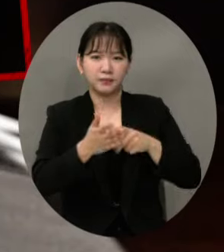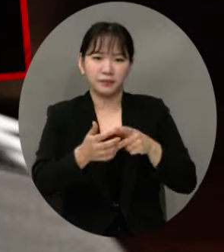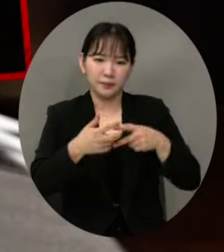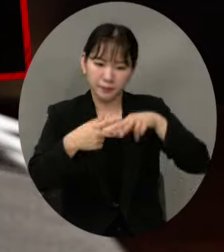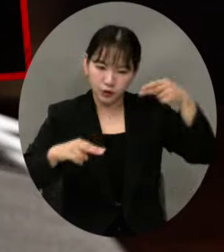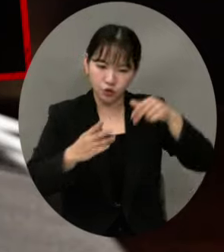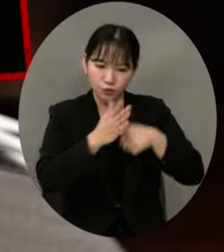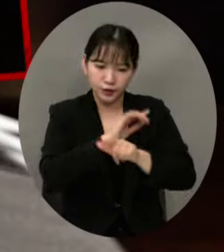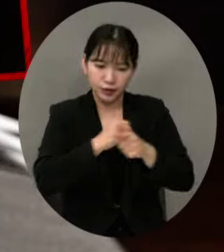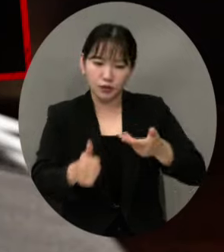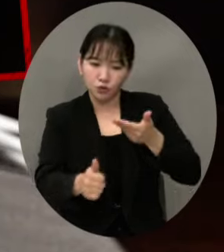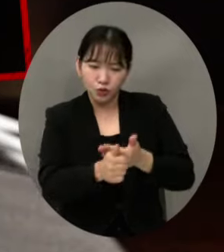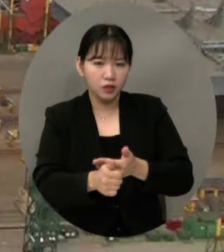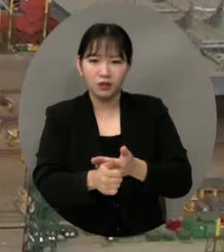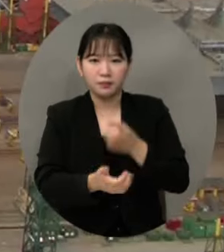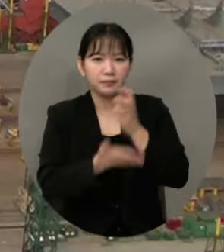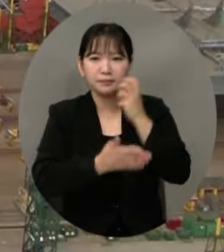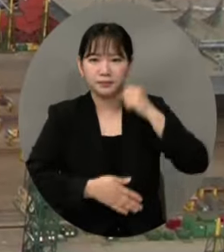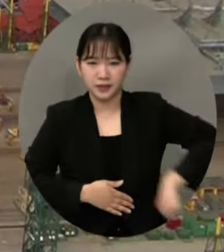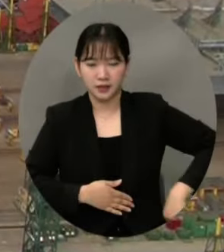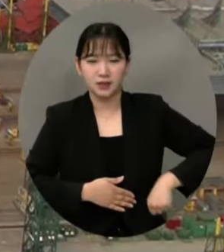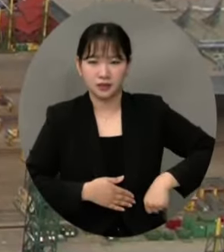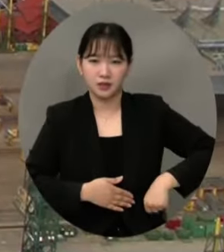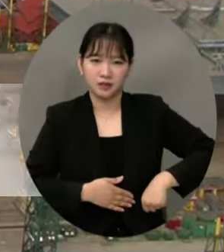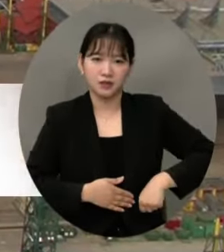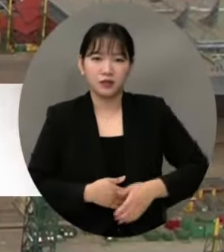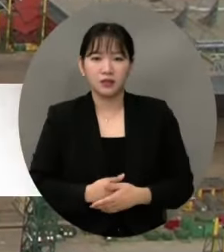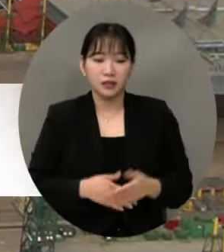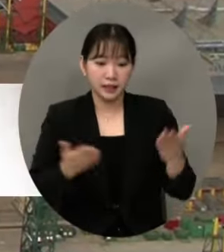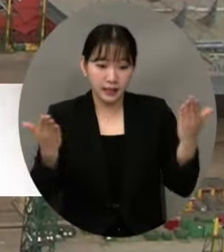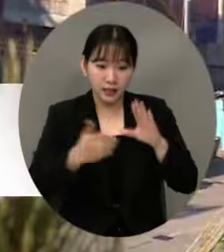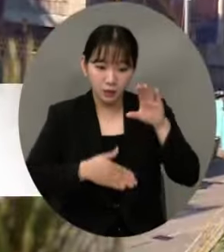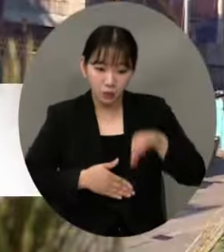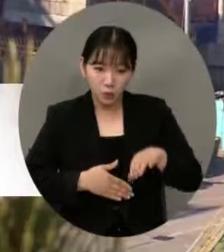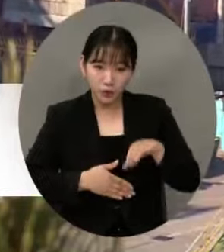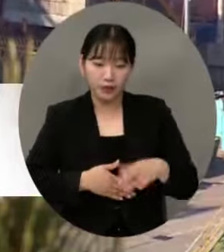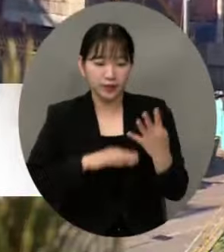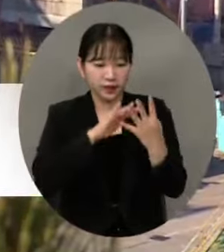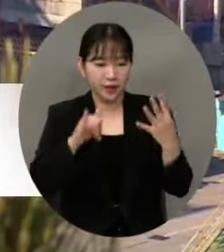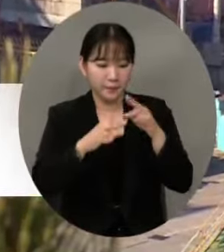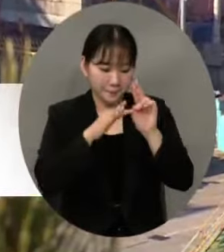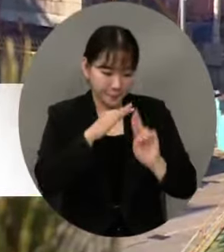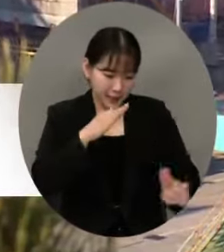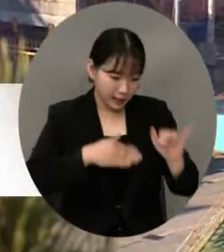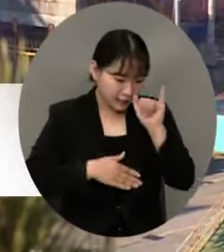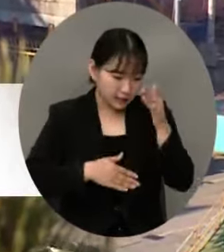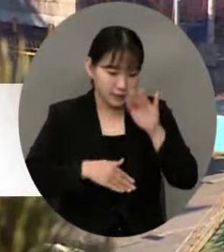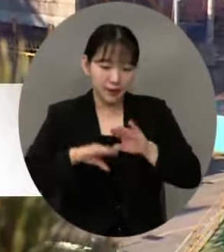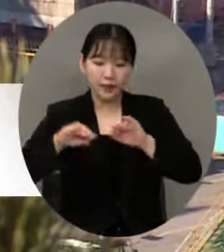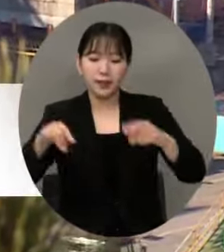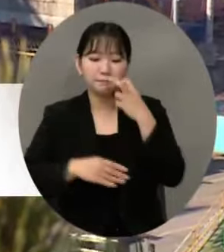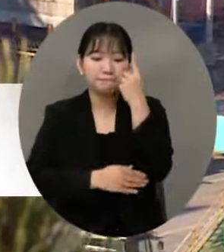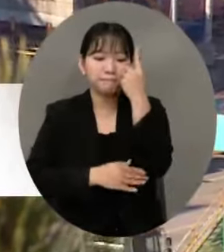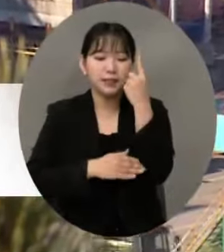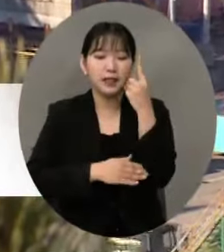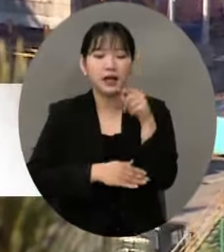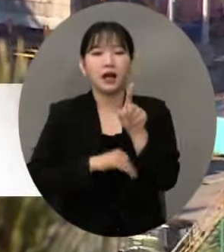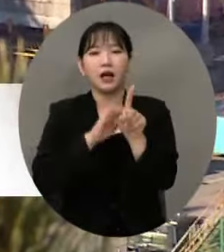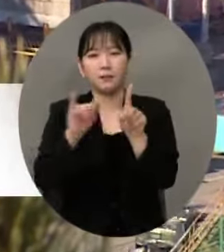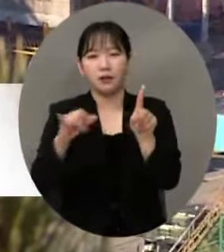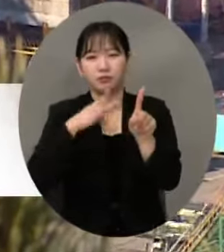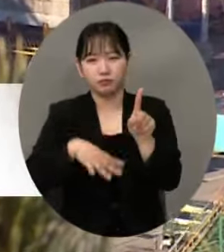규정도 지켜지지 않았기 때문입니다. 당시 작업 현장에는 4명의 잠수부가 있었지만 육상 감시인은 한